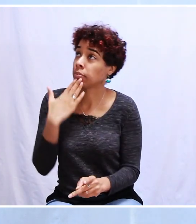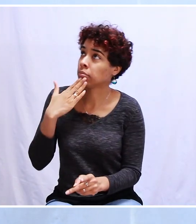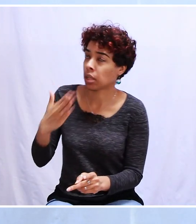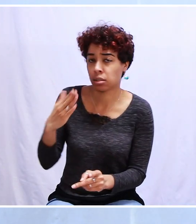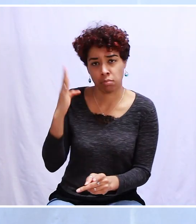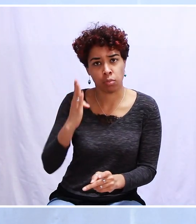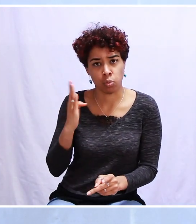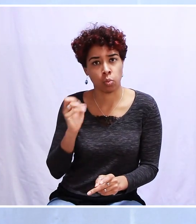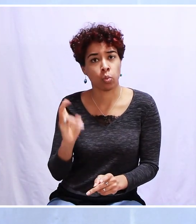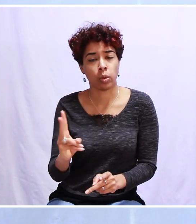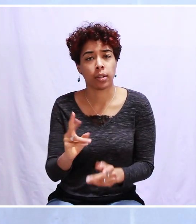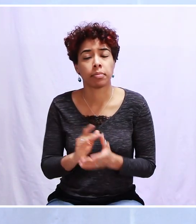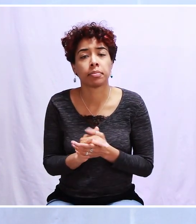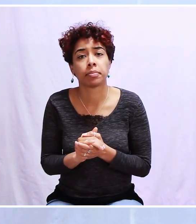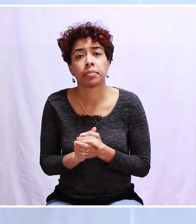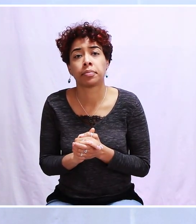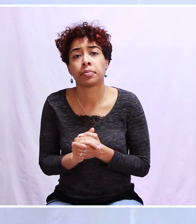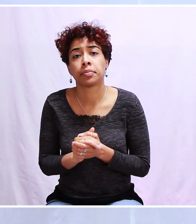que c'est nécessaire.